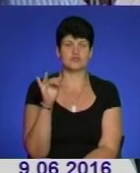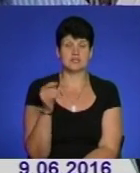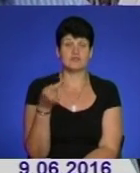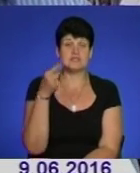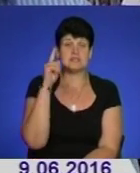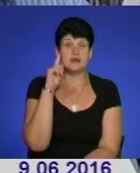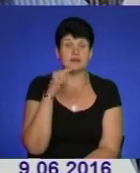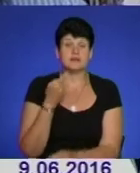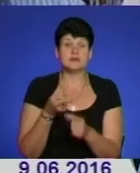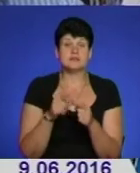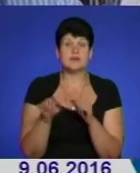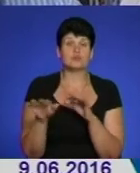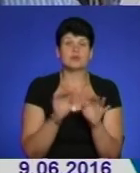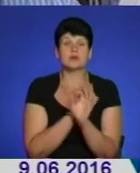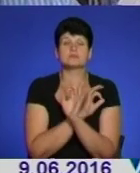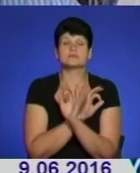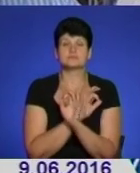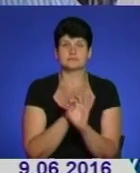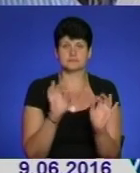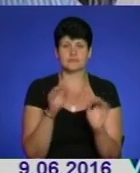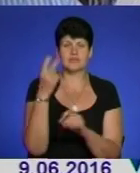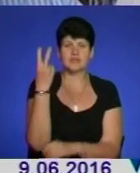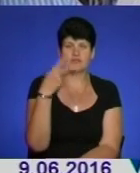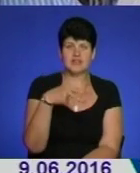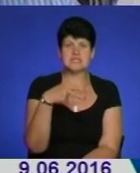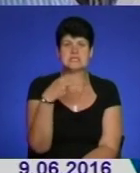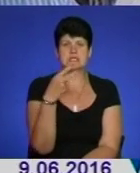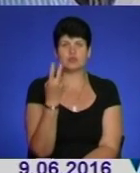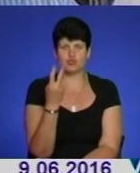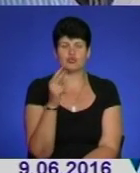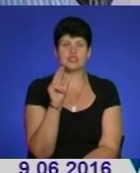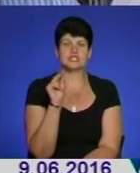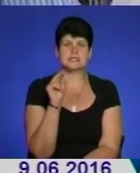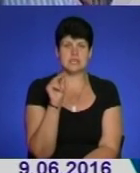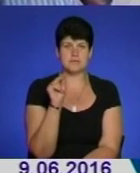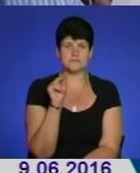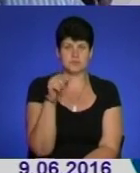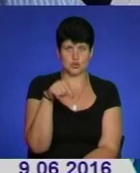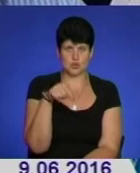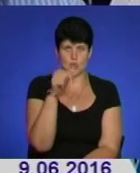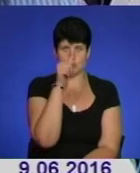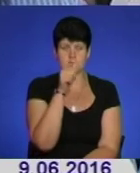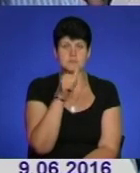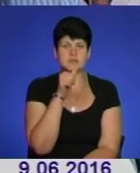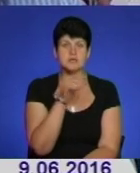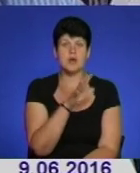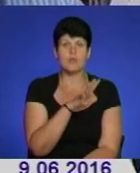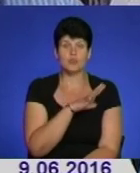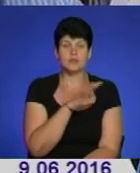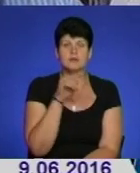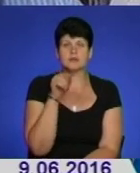це подія прекрасна. 22 числа цього місяця відбулася така